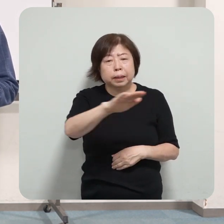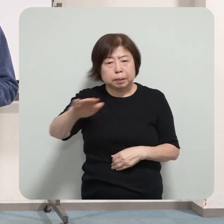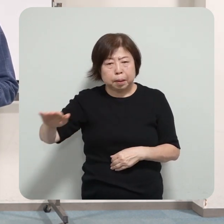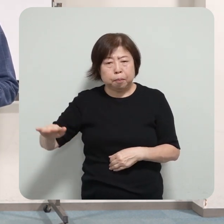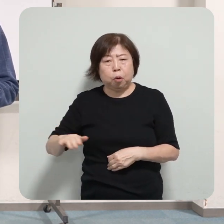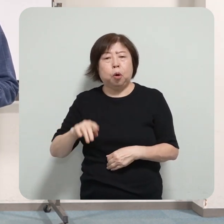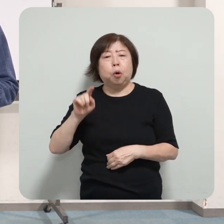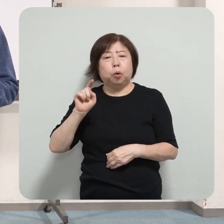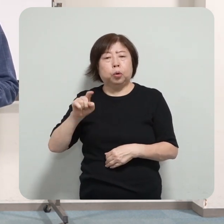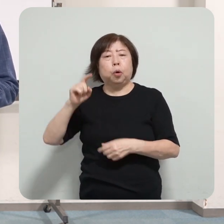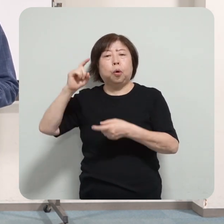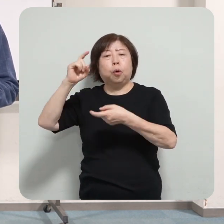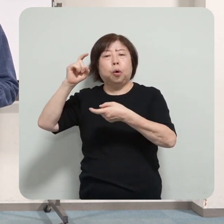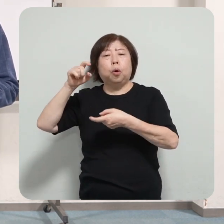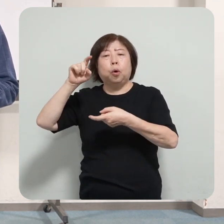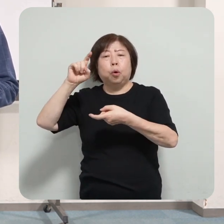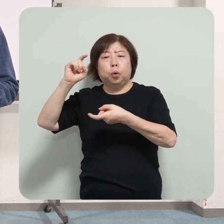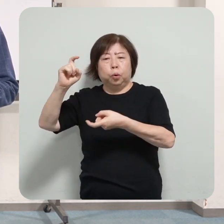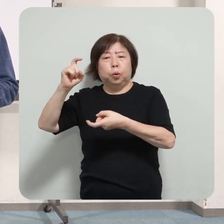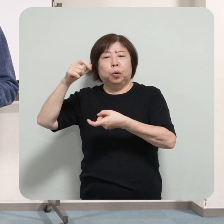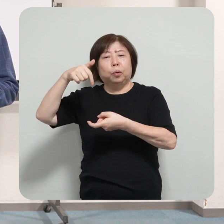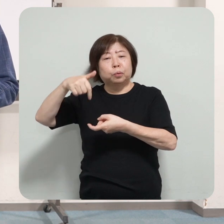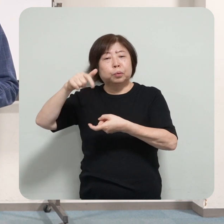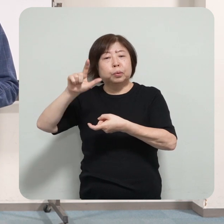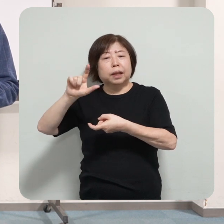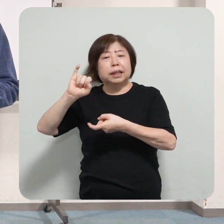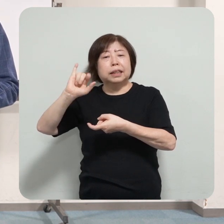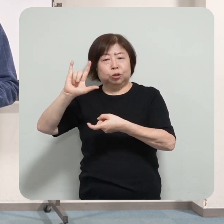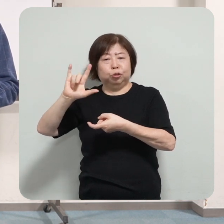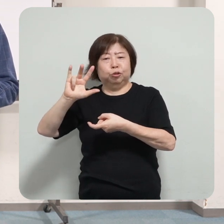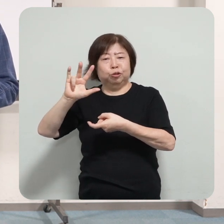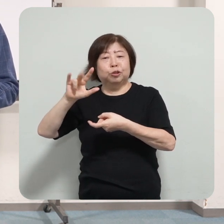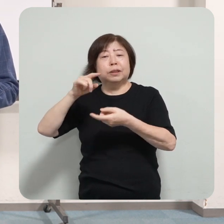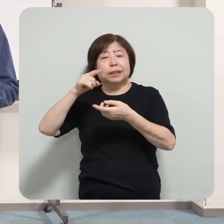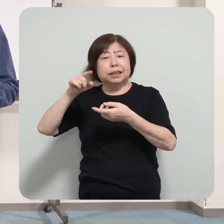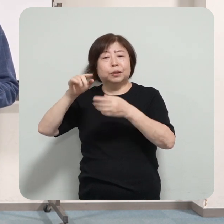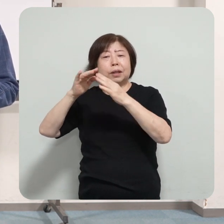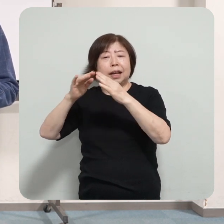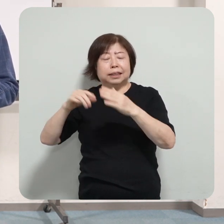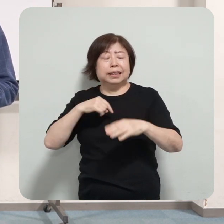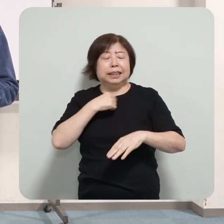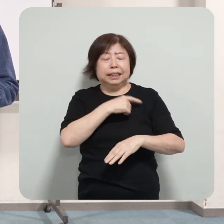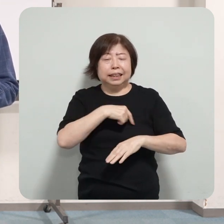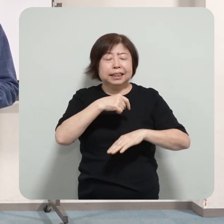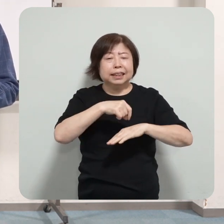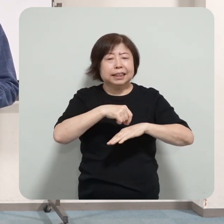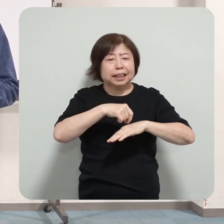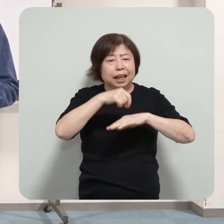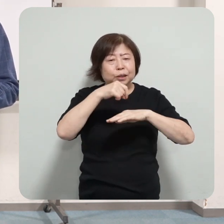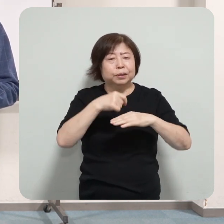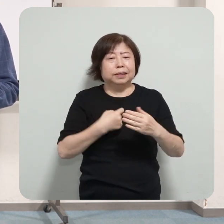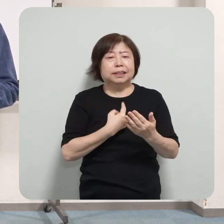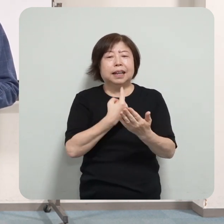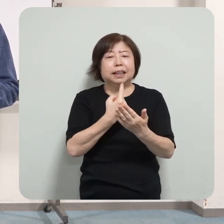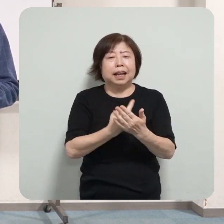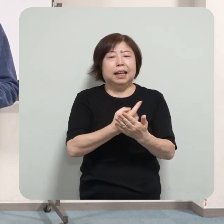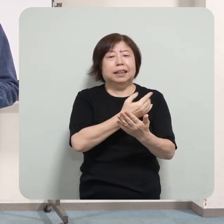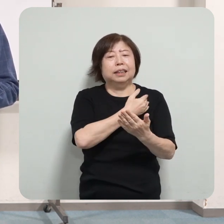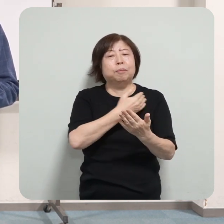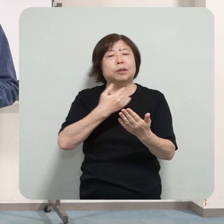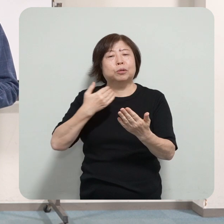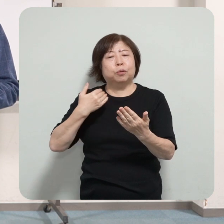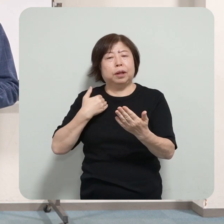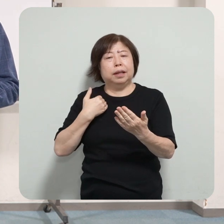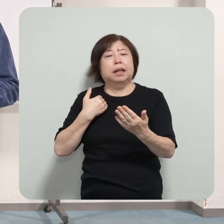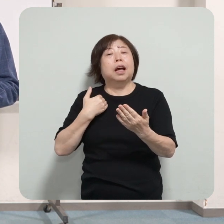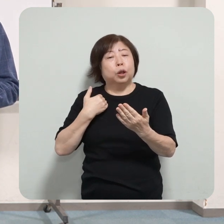ぞ皆さんも、このフレイルチェック会、気軽にご参加できますので、どうぞトライしてみていただき